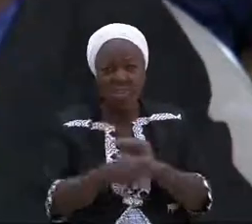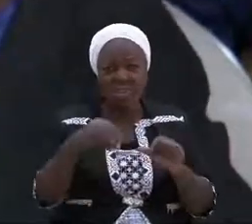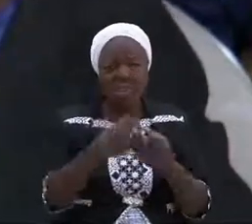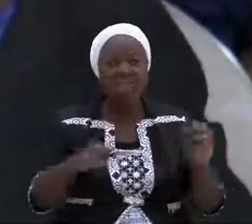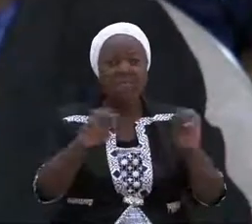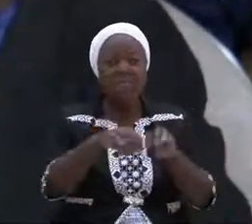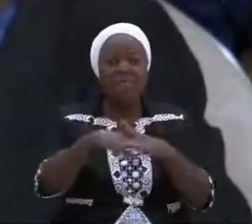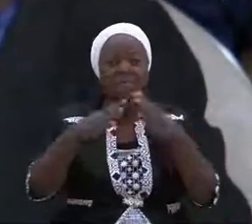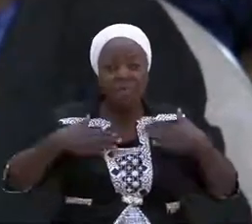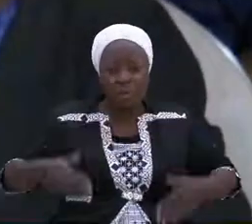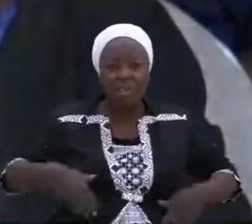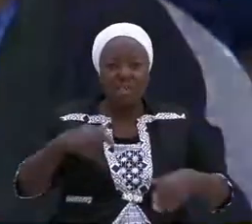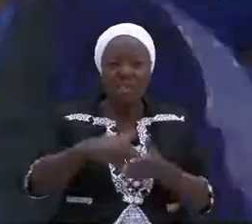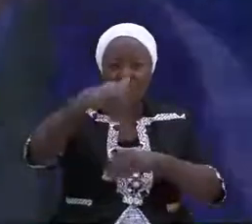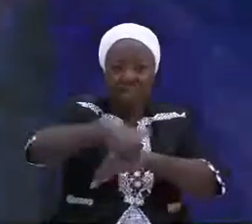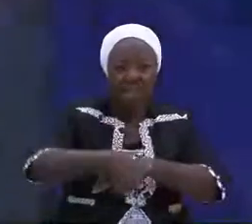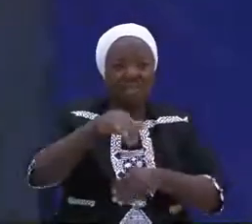au nom de Jésus.